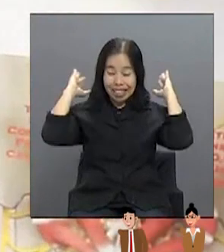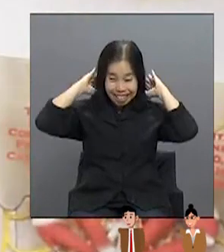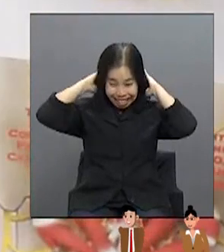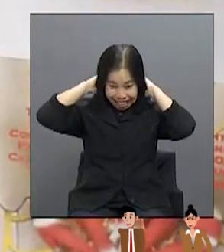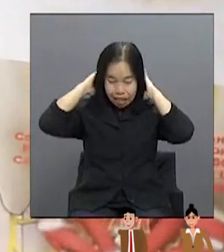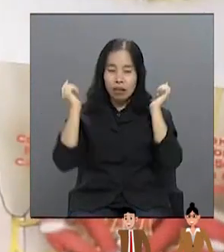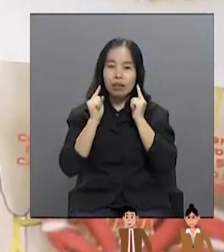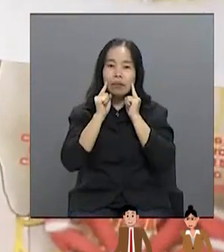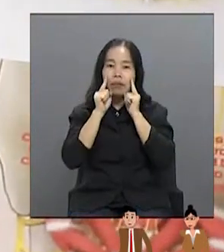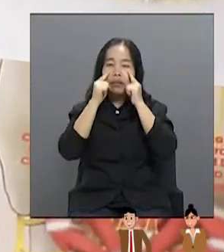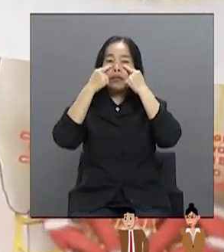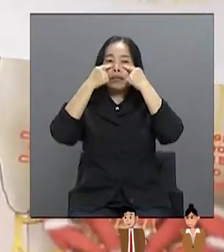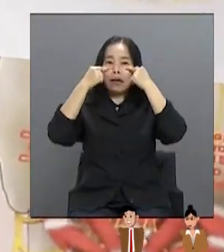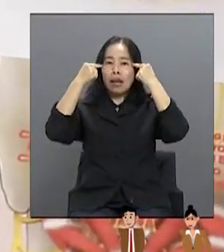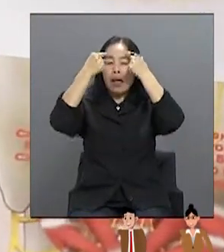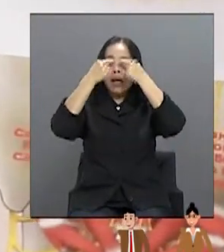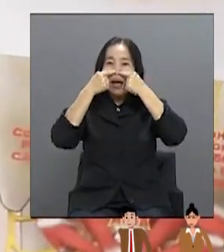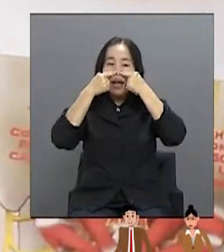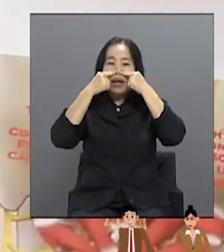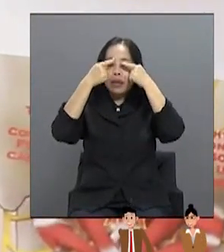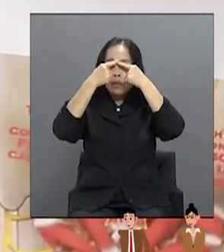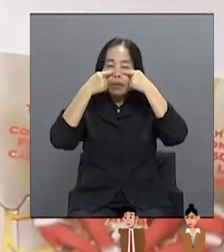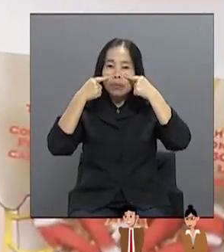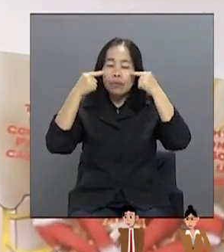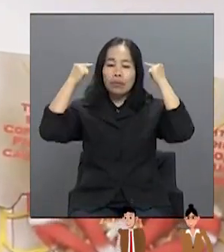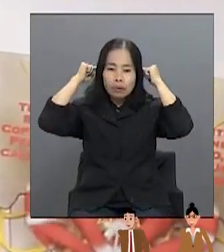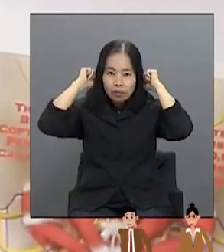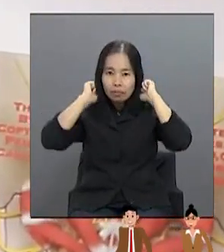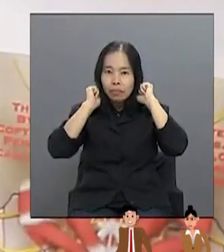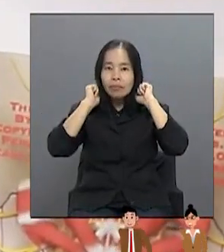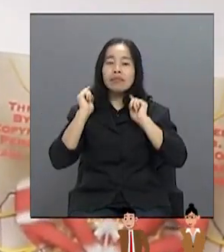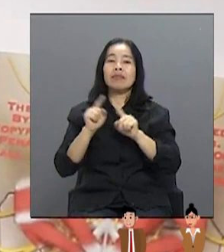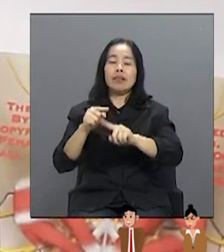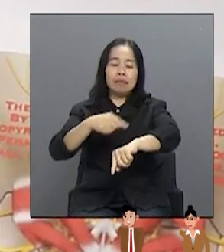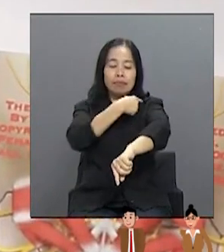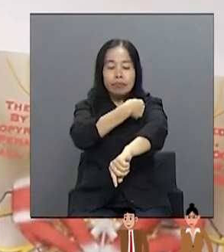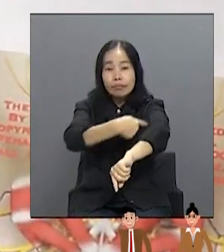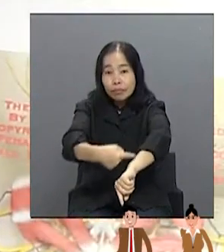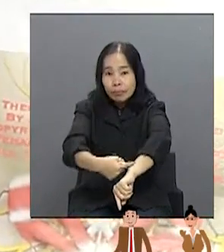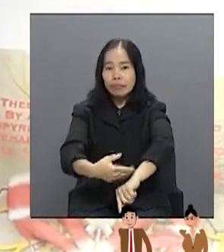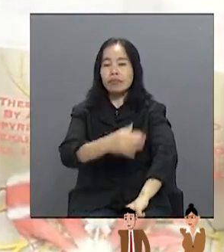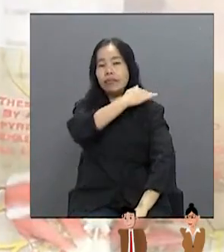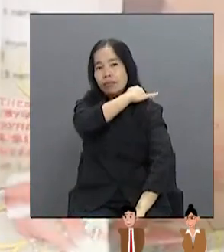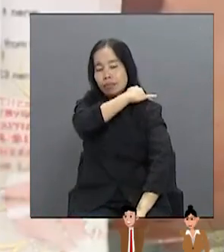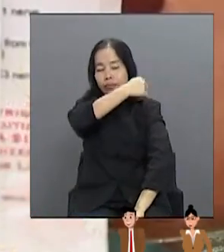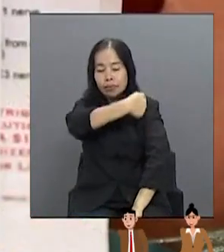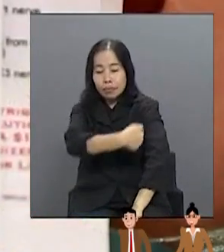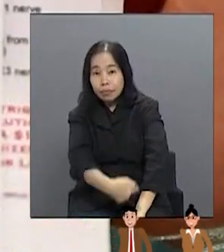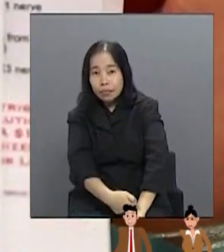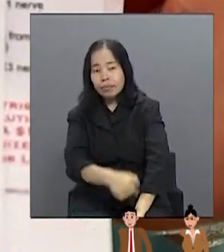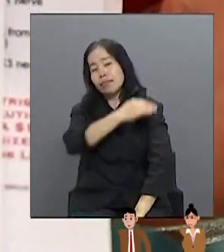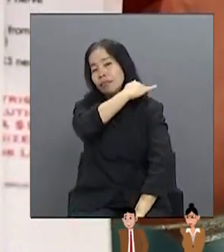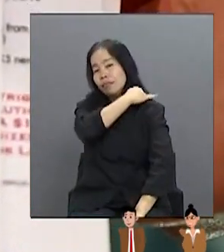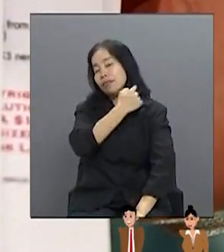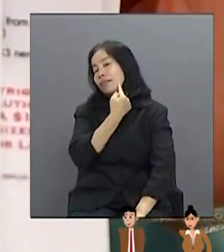คะตรงก้านคอปวดขึ้นกกหูนะคะบ่าปวดลงต้นแขนสะบักปวดลงแขนอย่างเงี้ยค่ะ